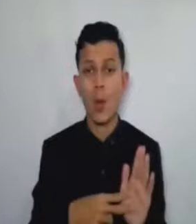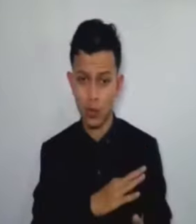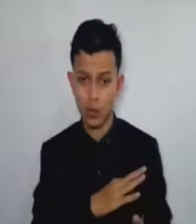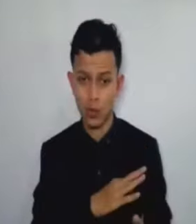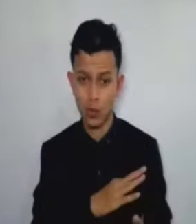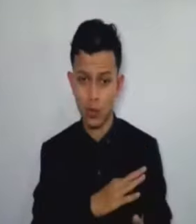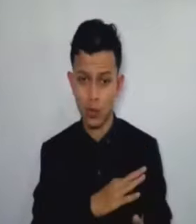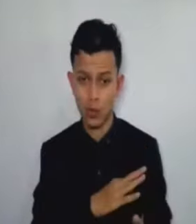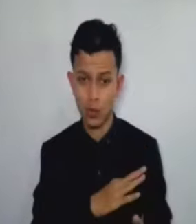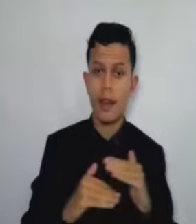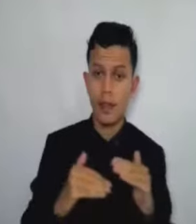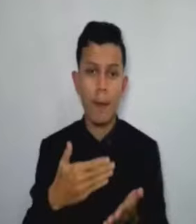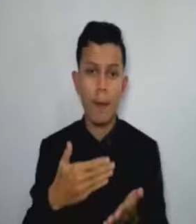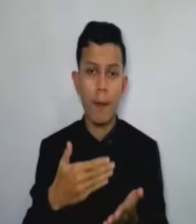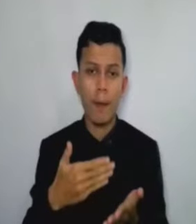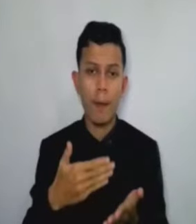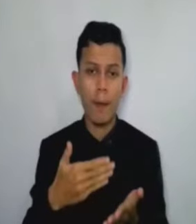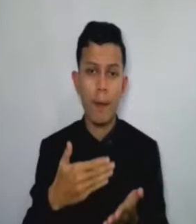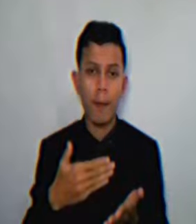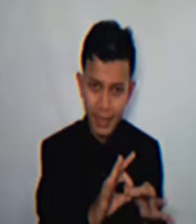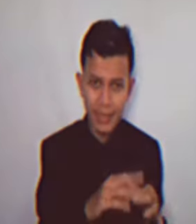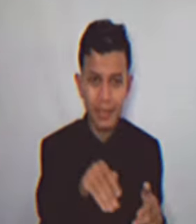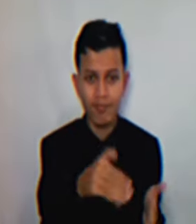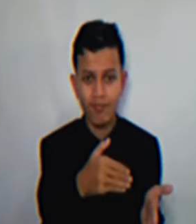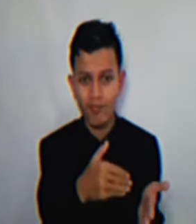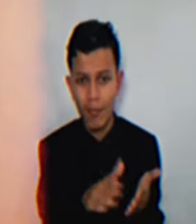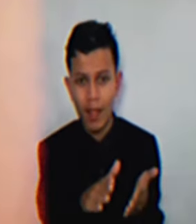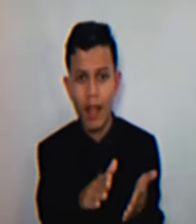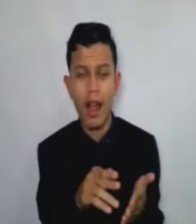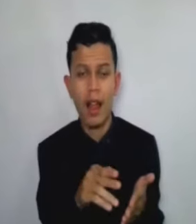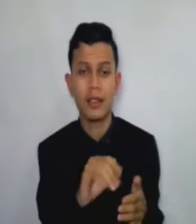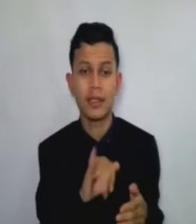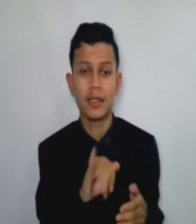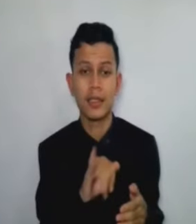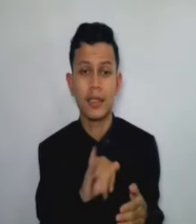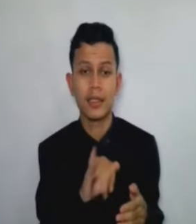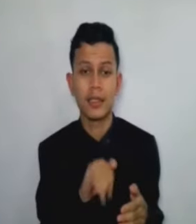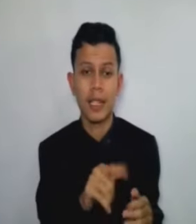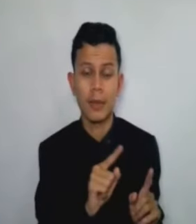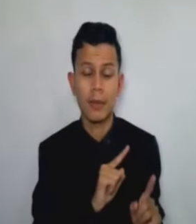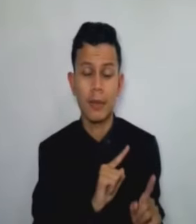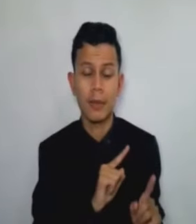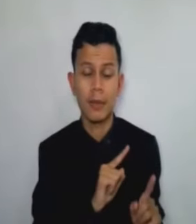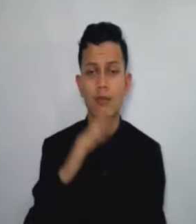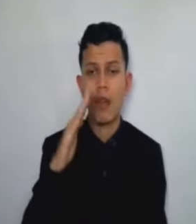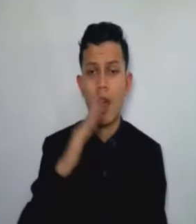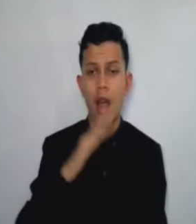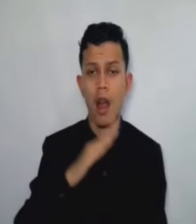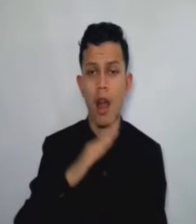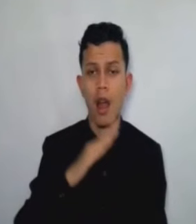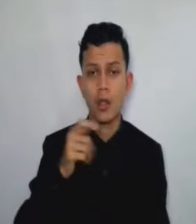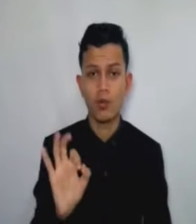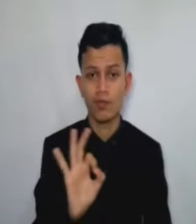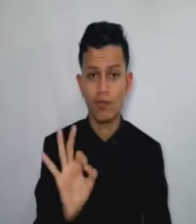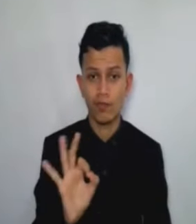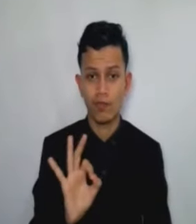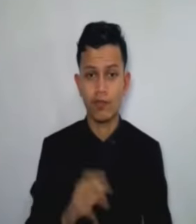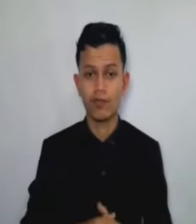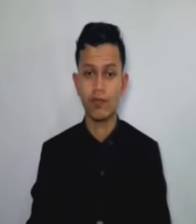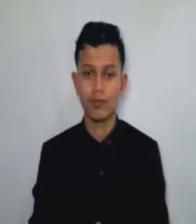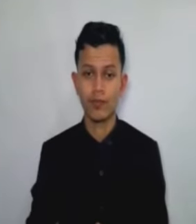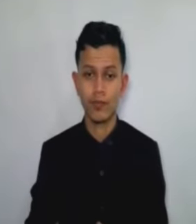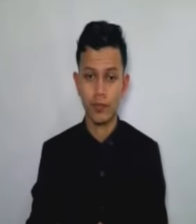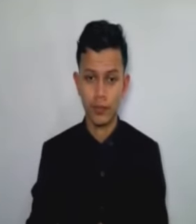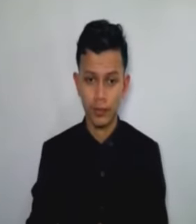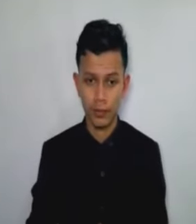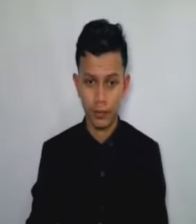mahkamah membatalkan atau adalah juga tidak beralasan menurut hukum. Dalil tentang Presiden Joko Widodo melakukan abuse of